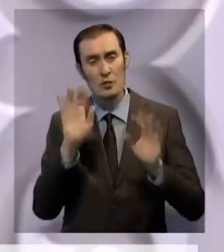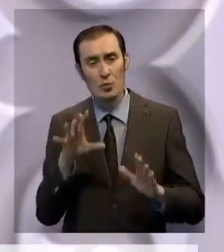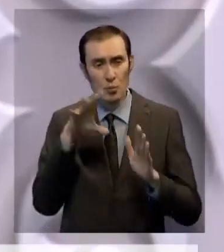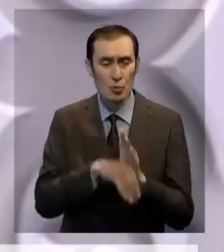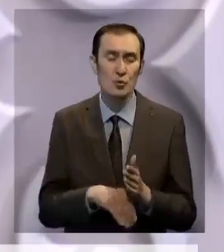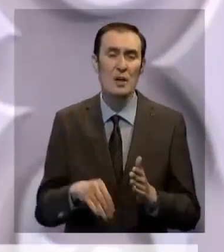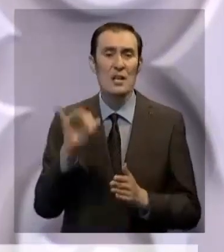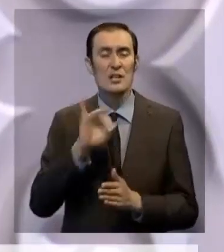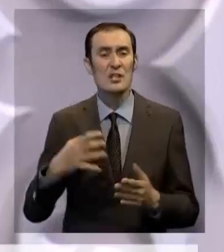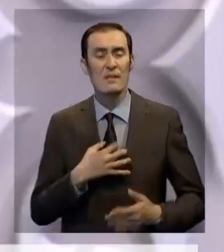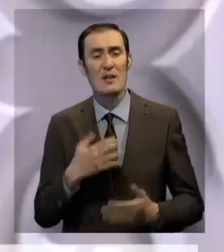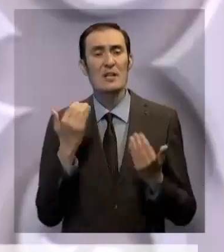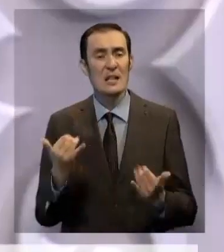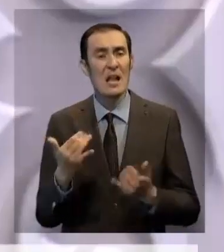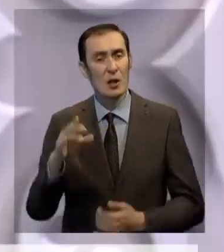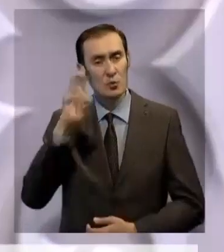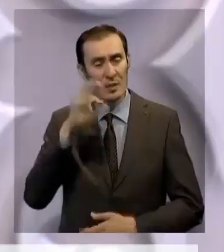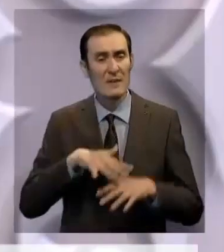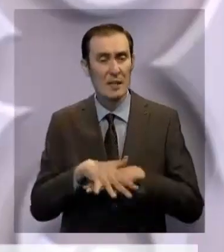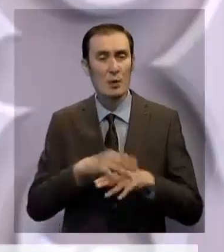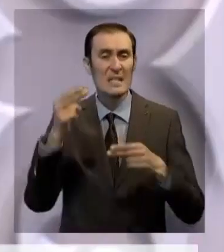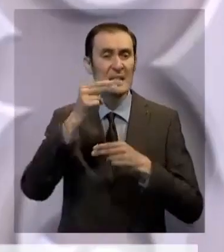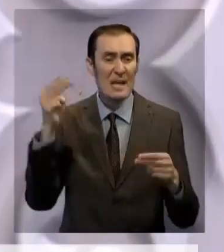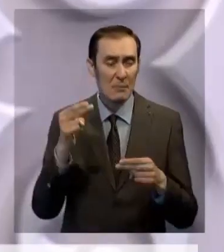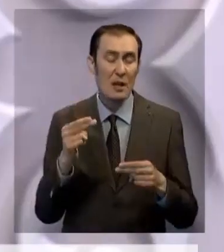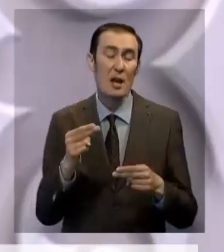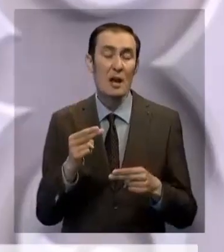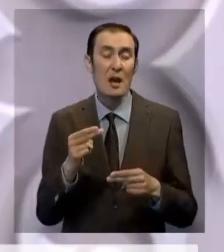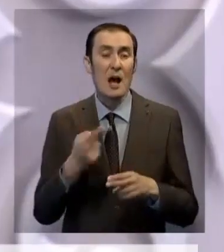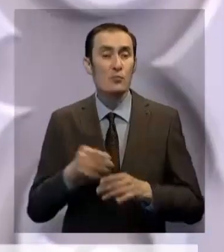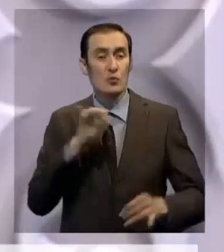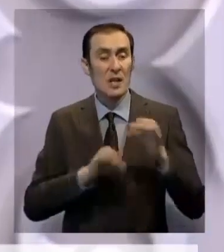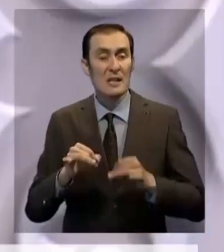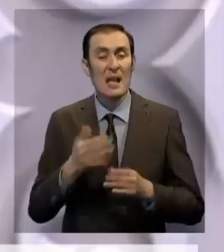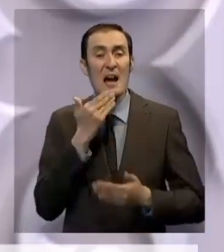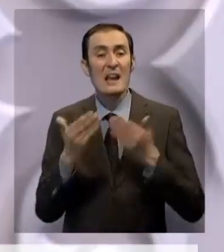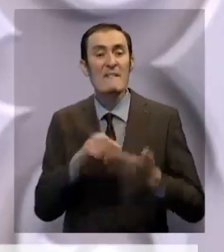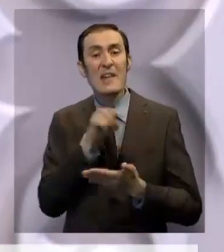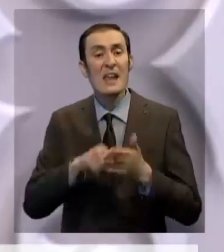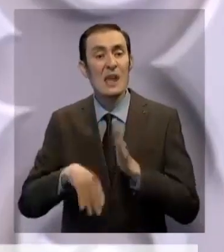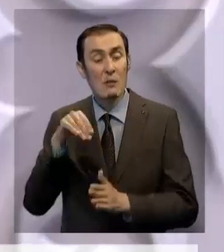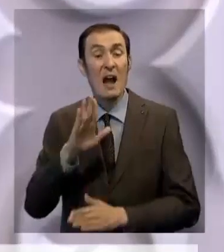Конституцию. Исторически важные для страны и народа темы в большинстве случаев выносятся на референдум,